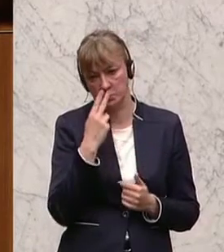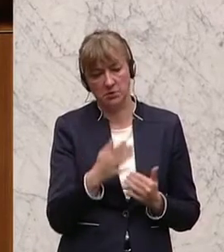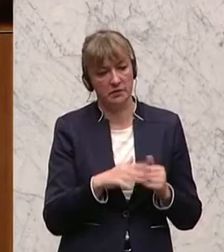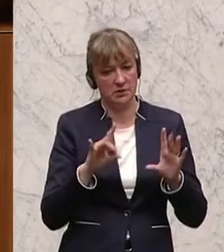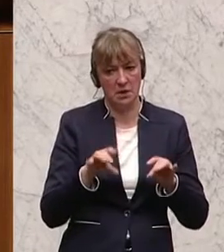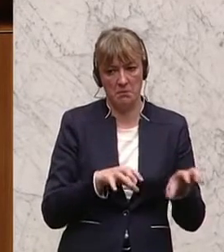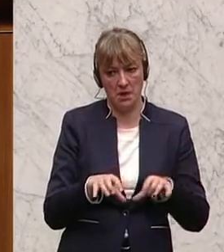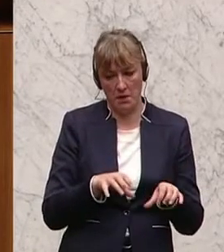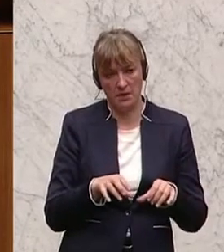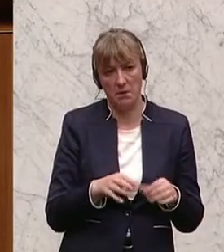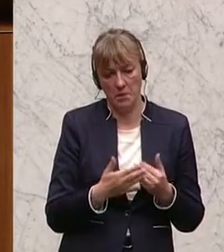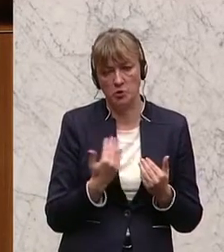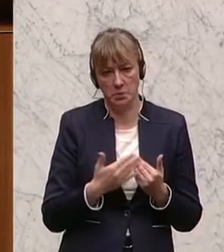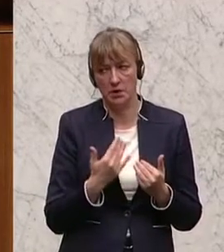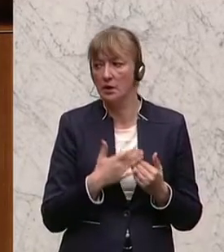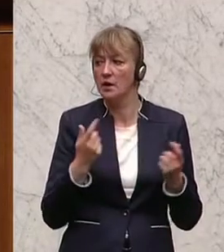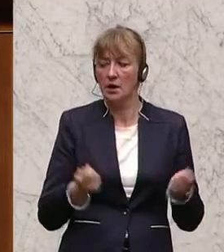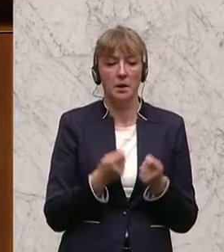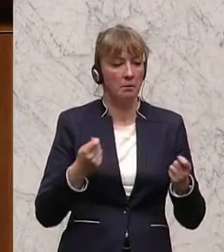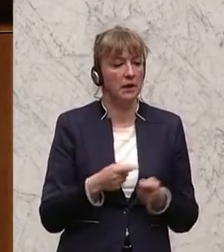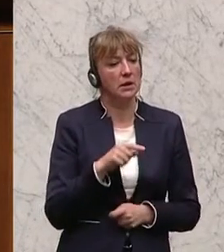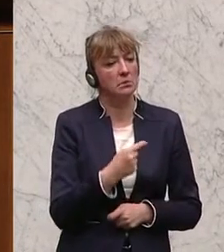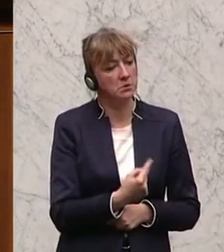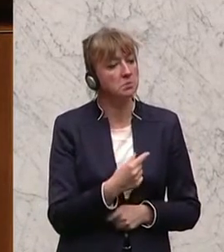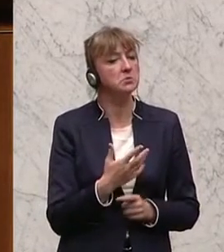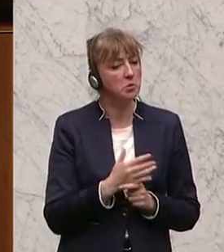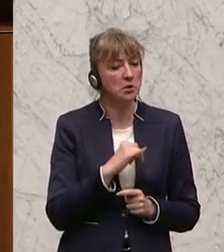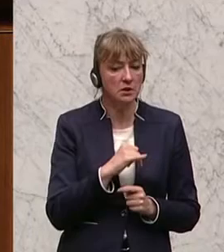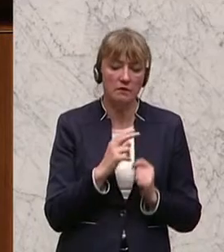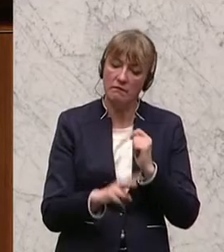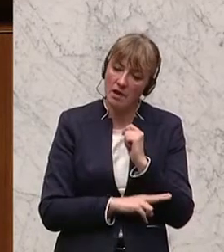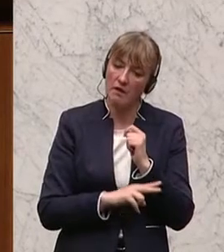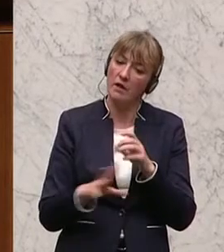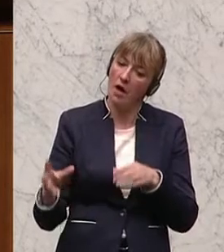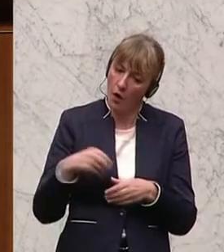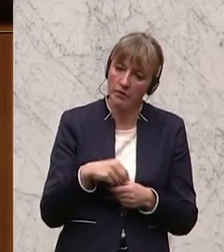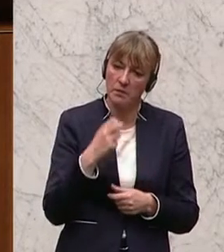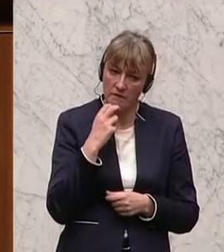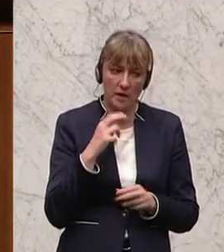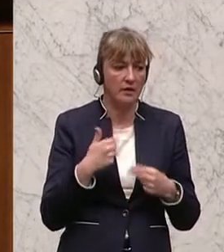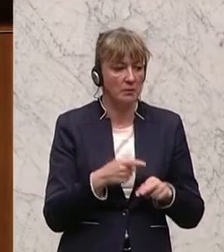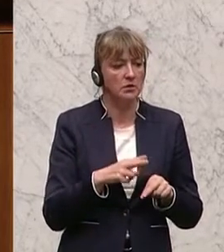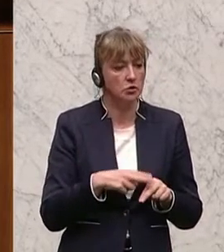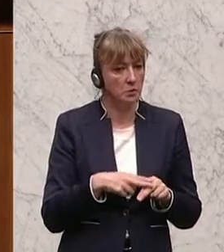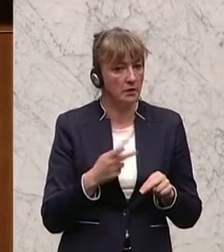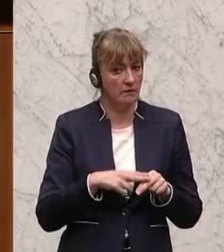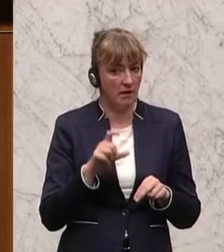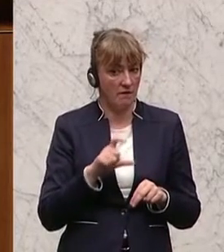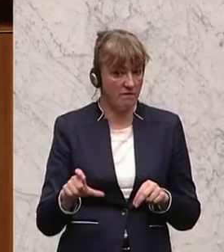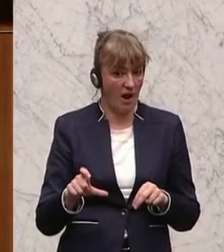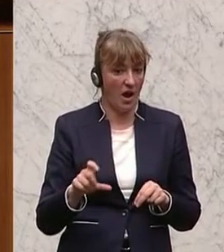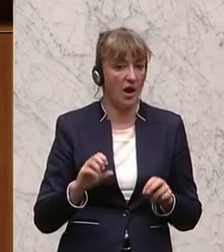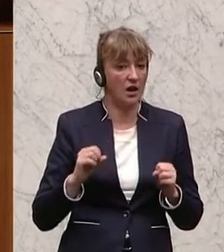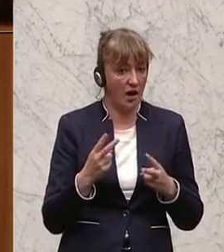mit 10 Mitarbeitern. Der Betrieb ist ja von sich aus interessiert, einen Lehrling aufzunehmen, damit er später, wenn eine Fachkraft